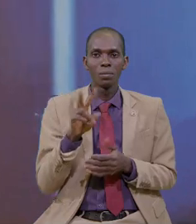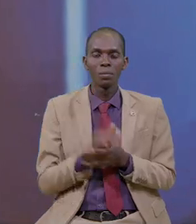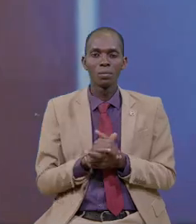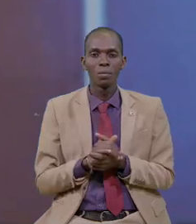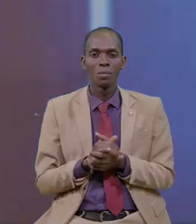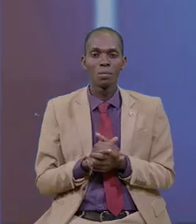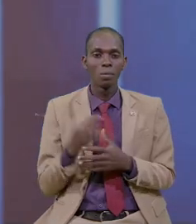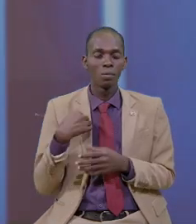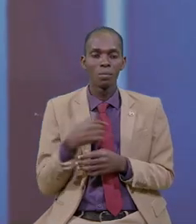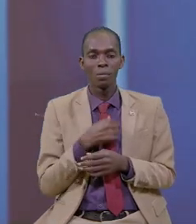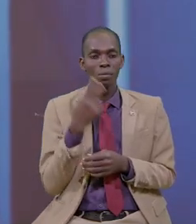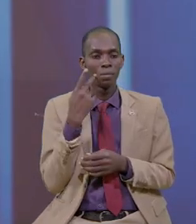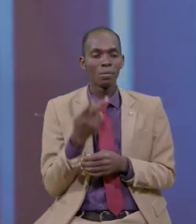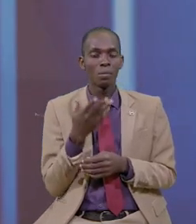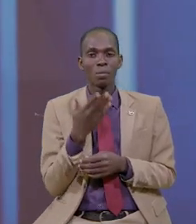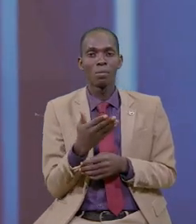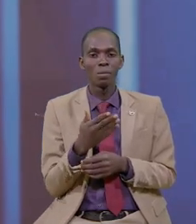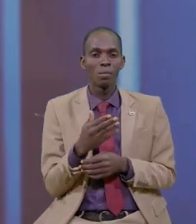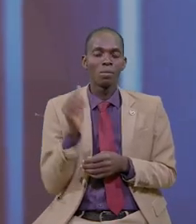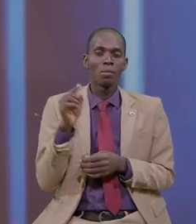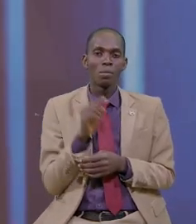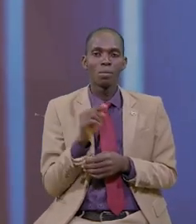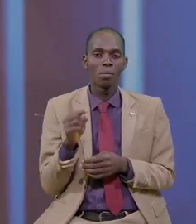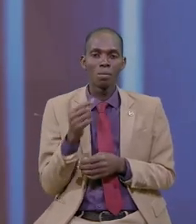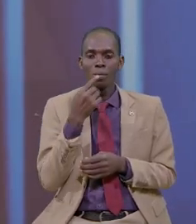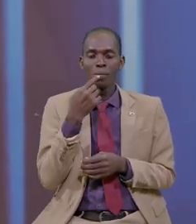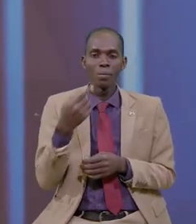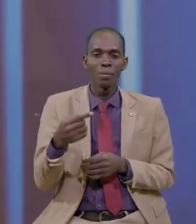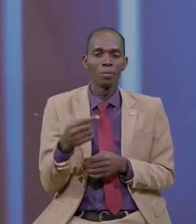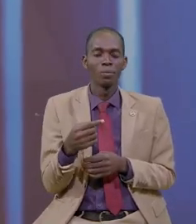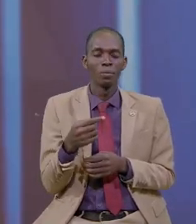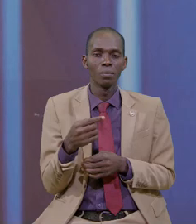Verset 2, on nous dit, il leur dit,